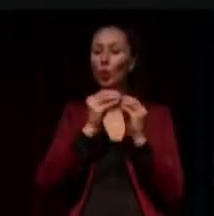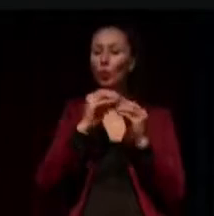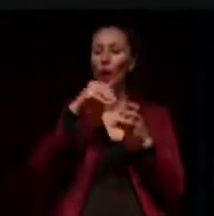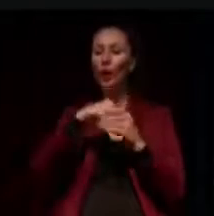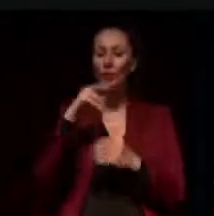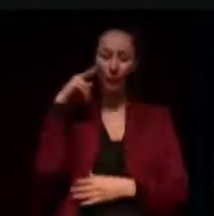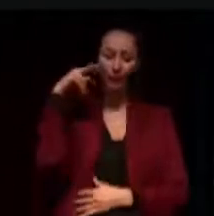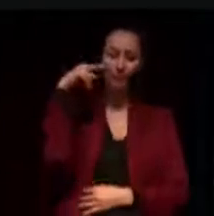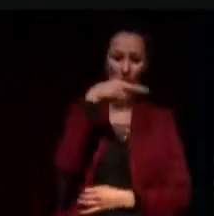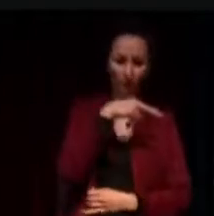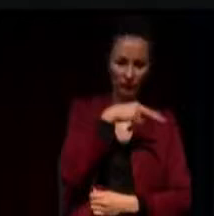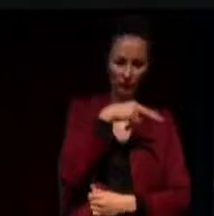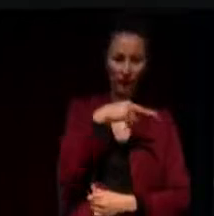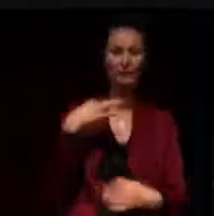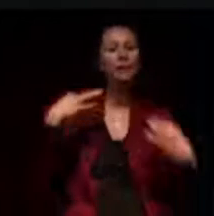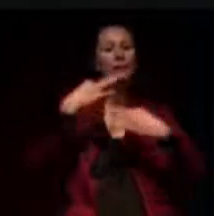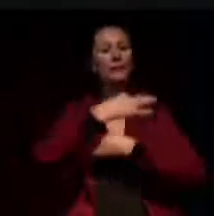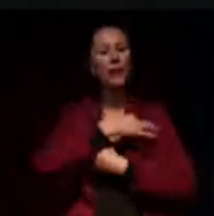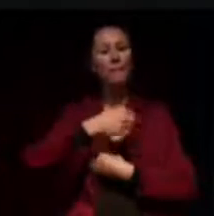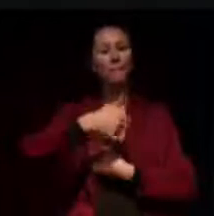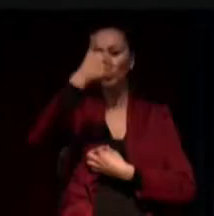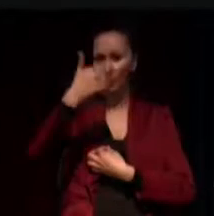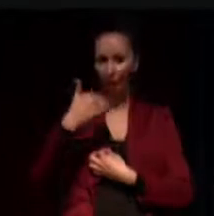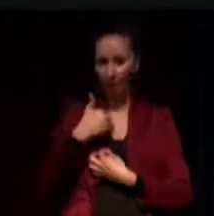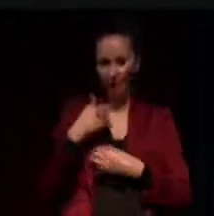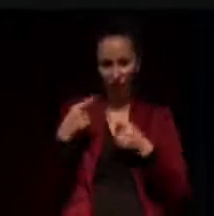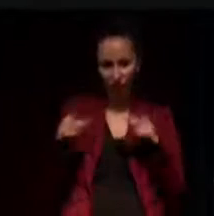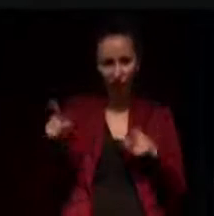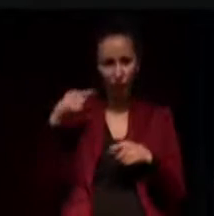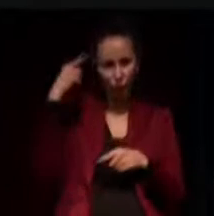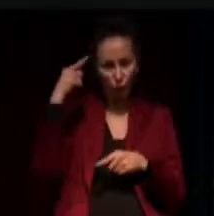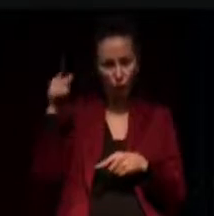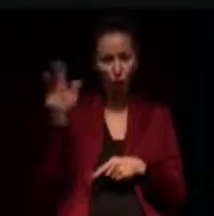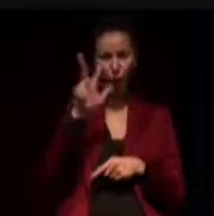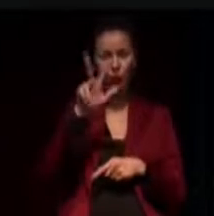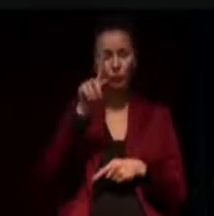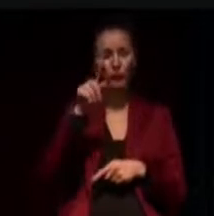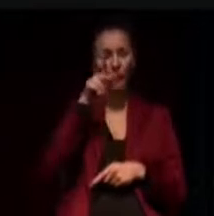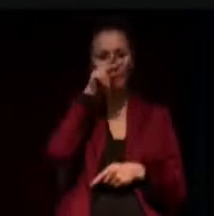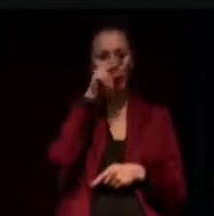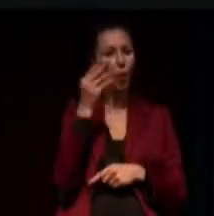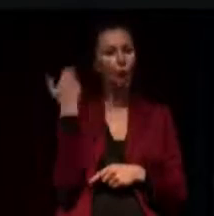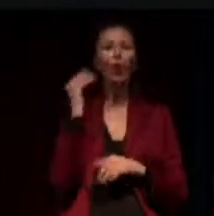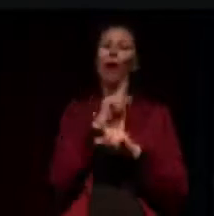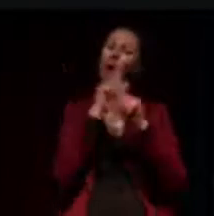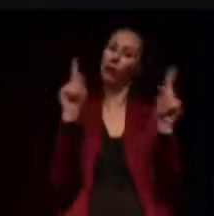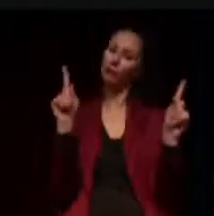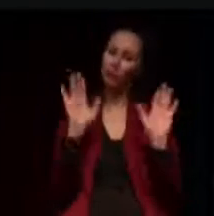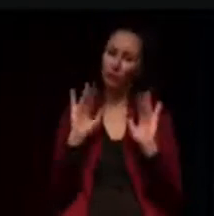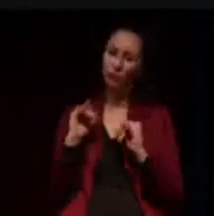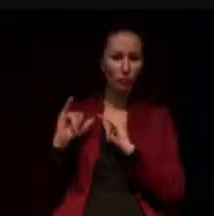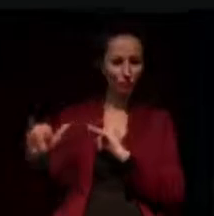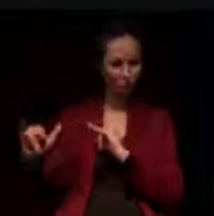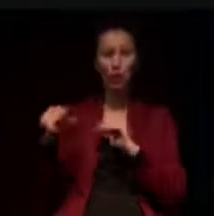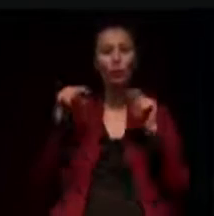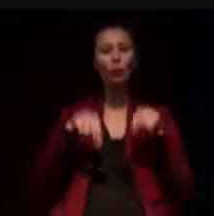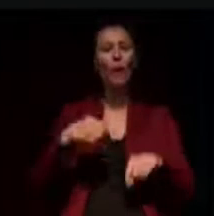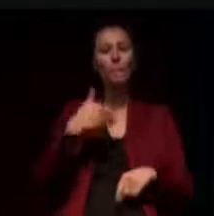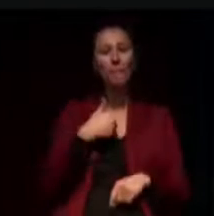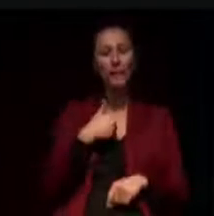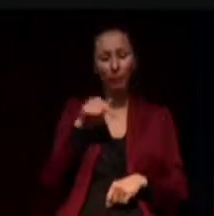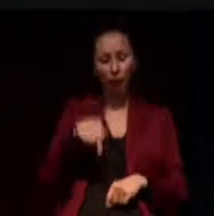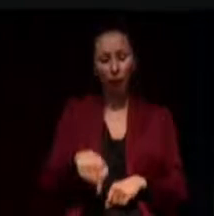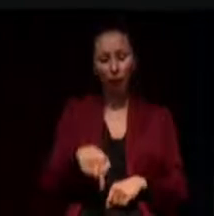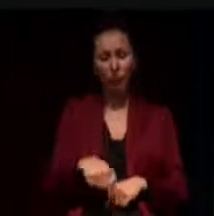noktasında bakıldığında Sayın Başkan bizden farklı mı düşünmüş 31 Mart öncesinde? Hayır. Şu anda benim